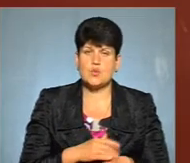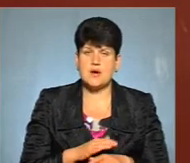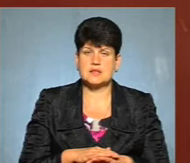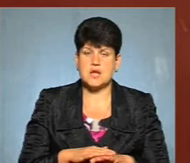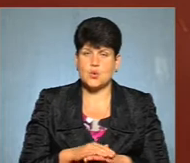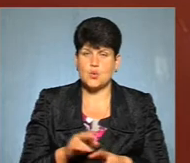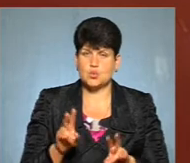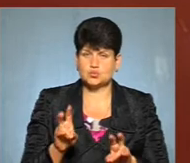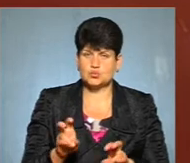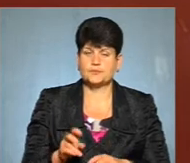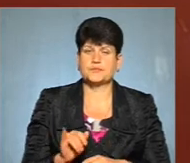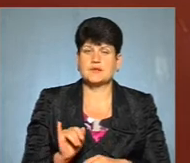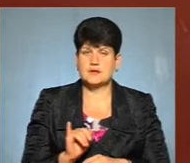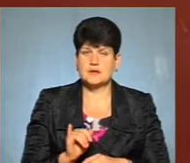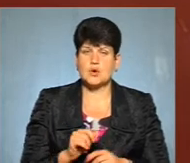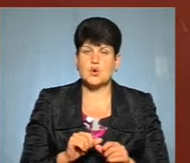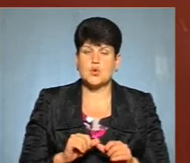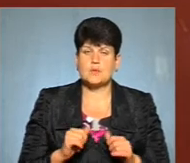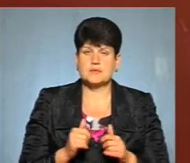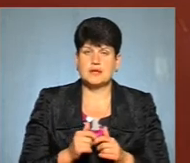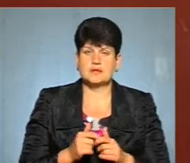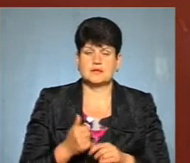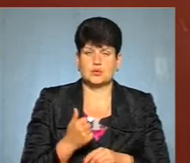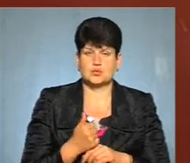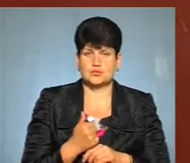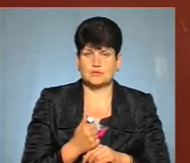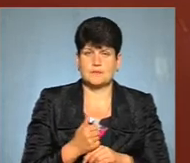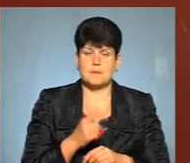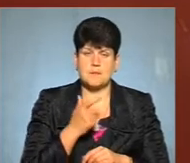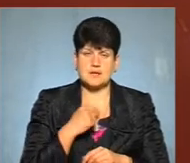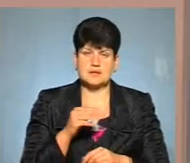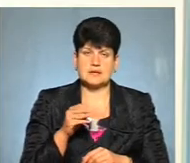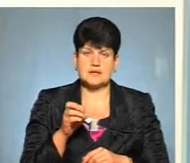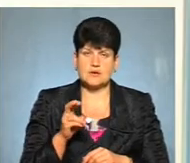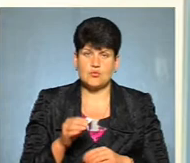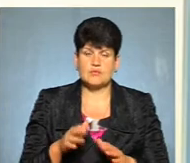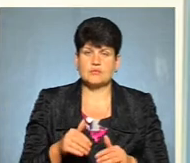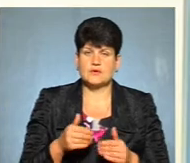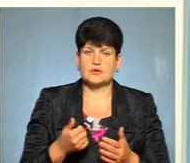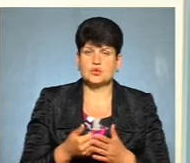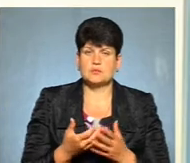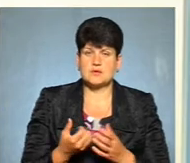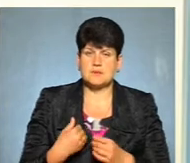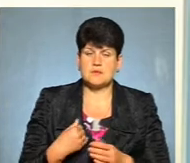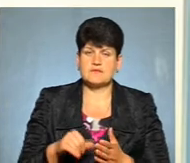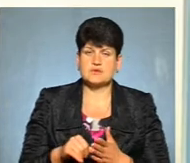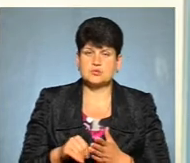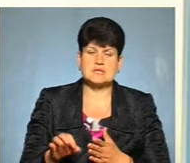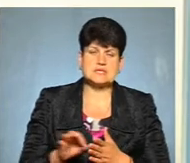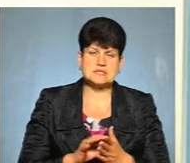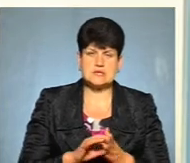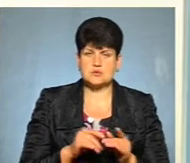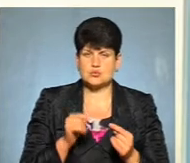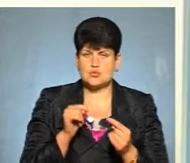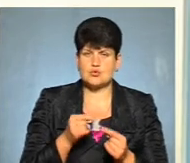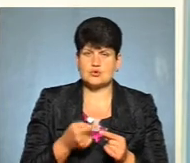і саме комітет, який очолює пані Третьякова, рекомендував Верховній Раді його до прийняття. Ми виступали відразу проти двох